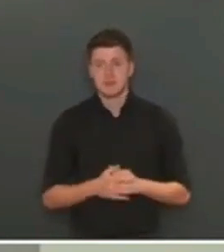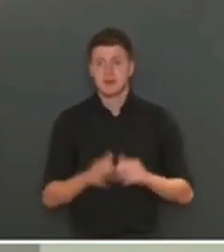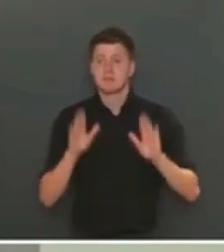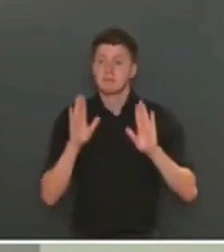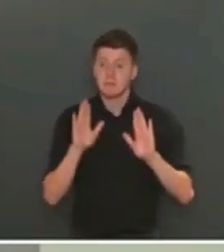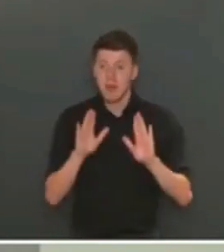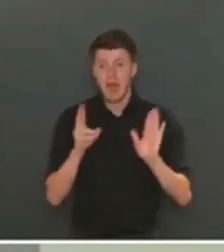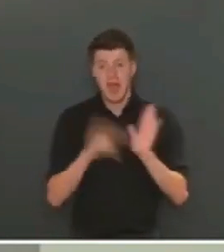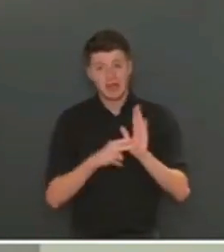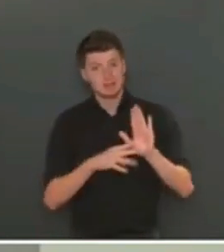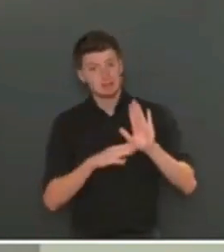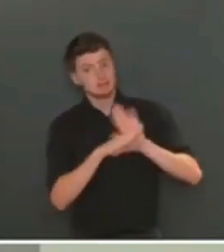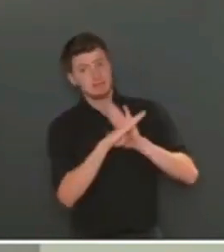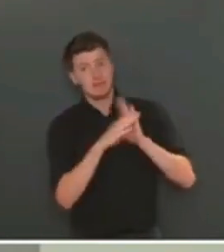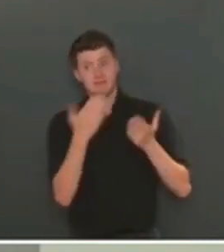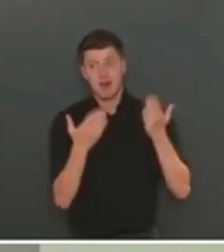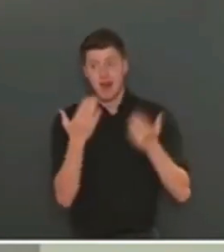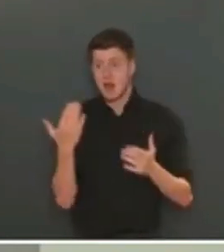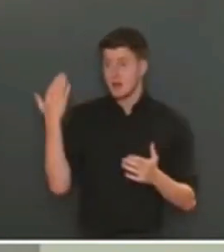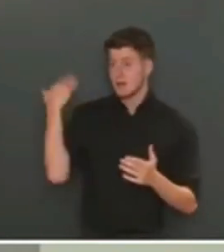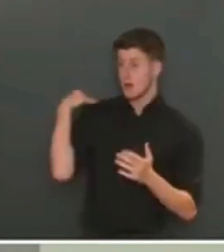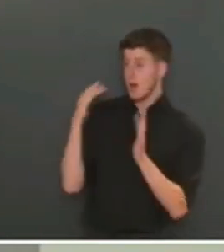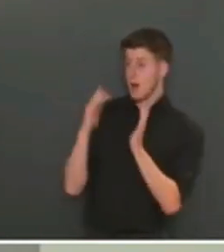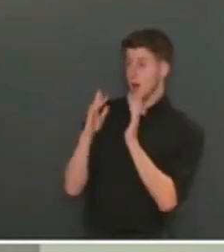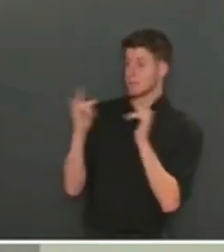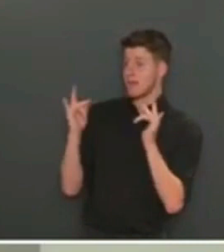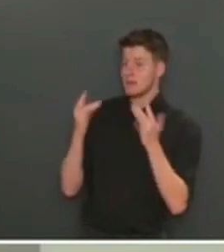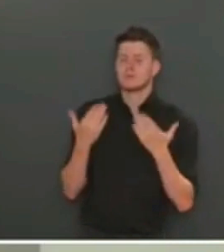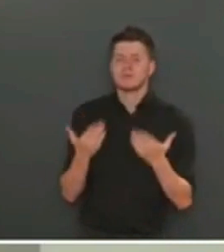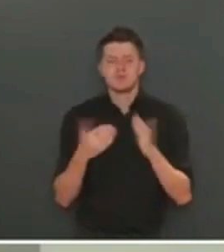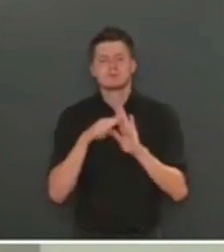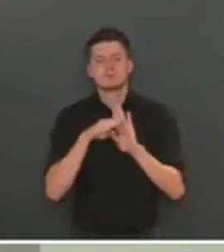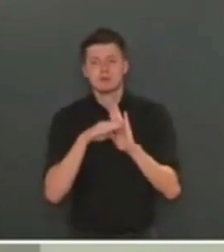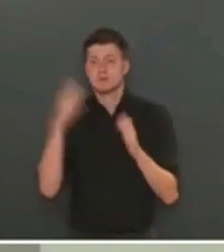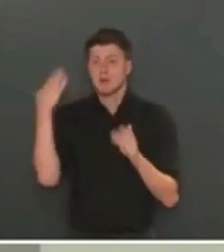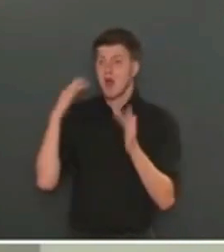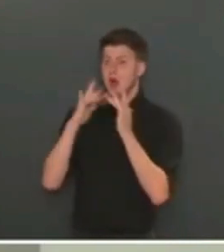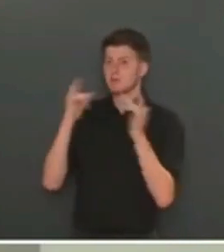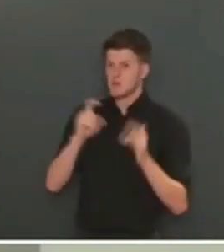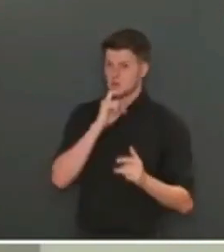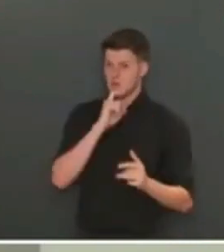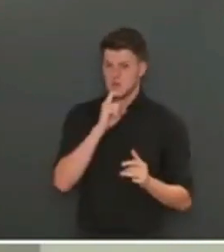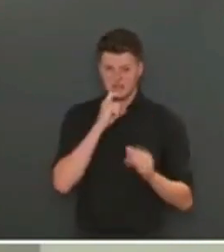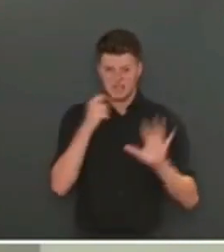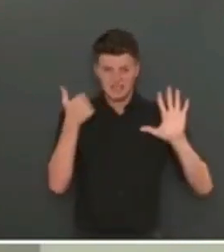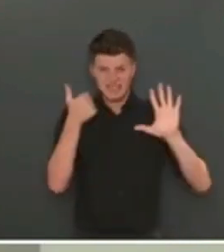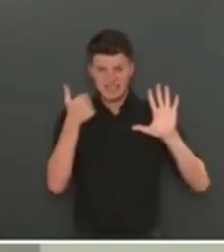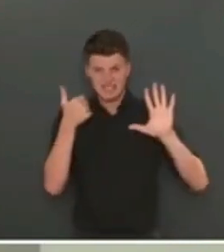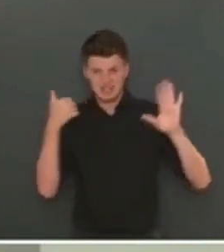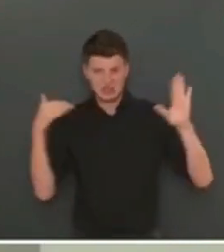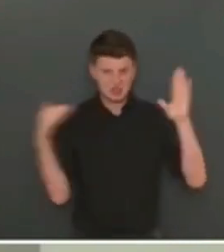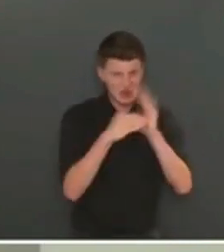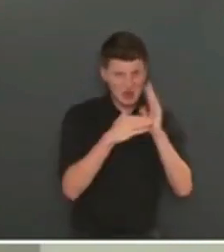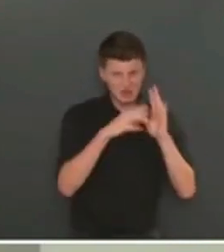المتابعة الأنجية كبيرة لمدة عاما هل أبداً احناً